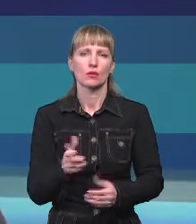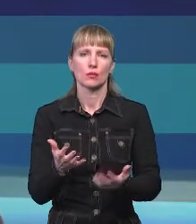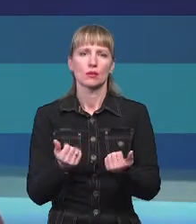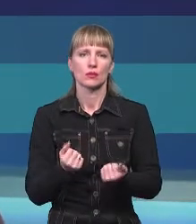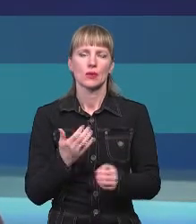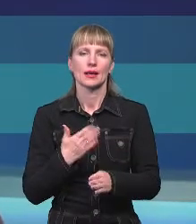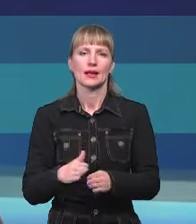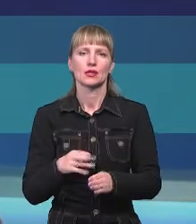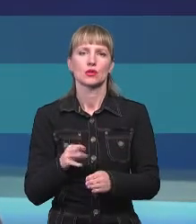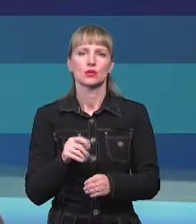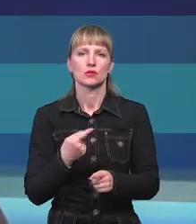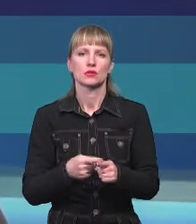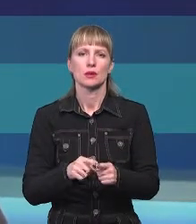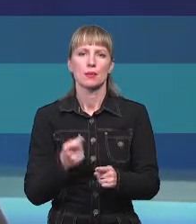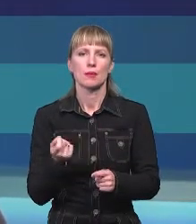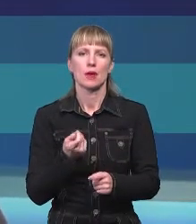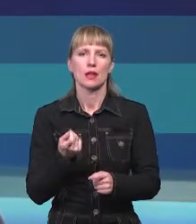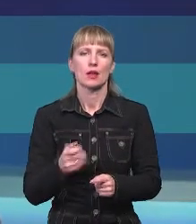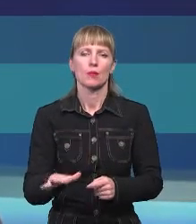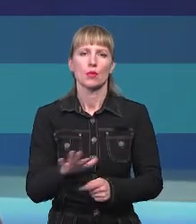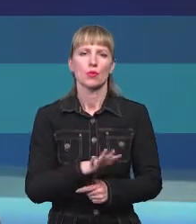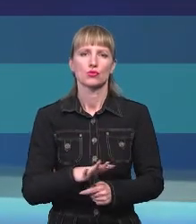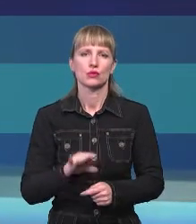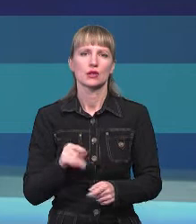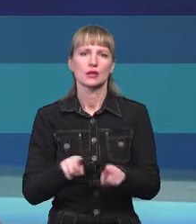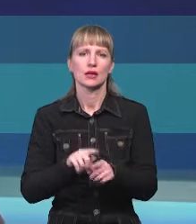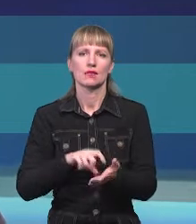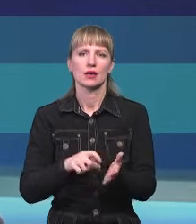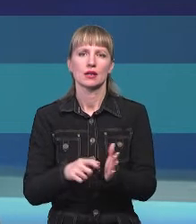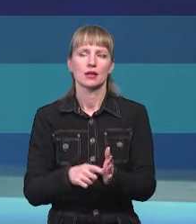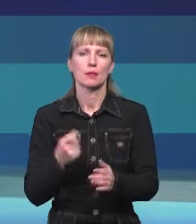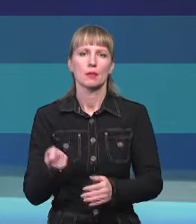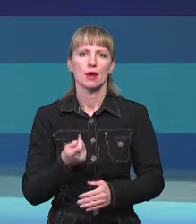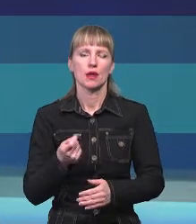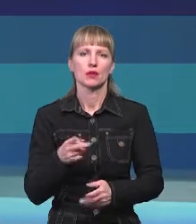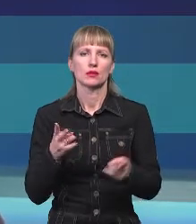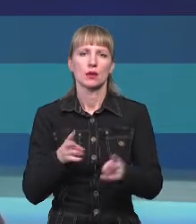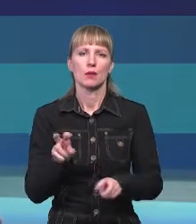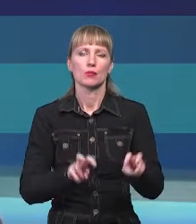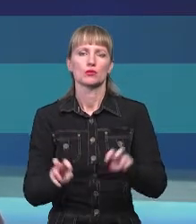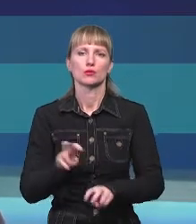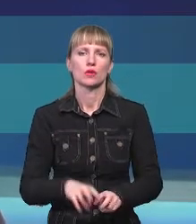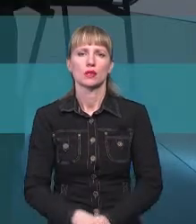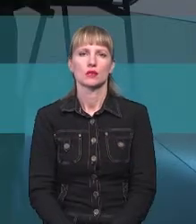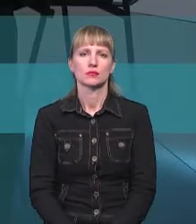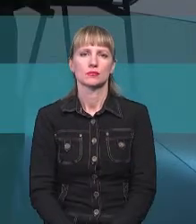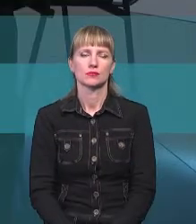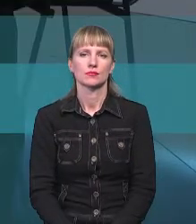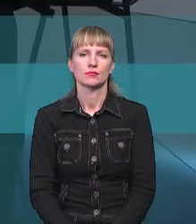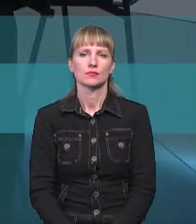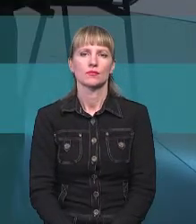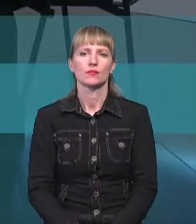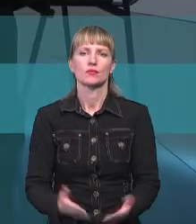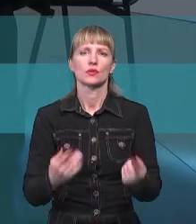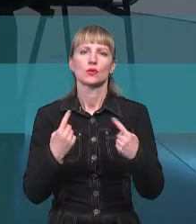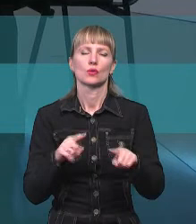отримує кредит, то це дуже маленька площа і таких квартир дуже замало, їх ще треба пошукати. А